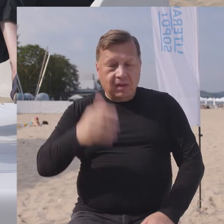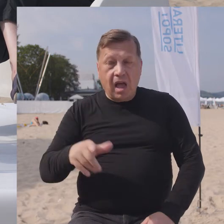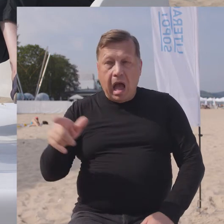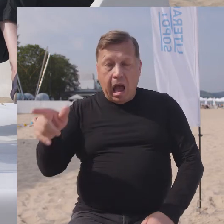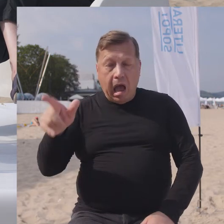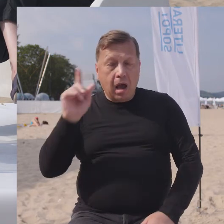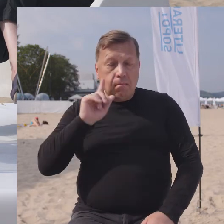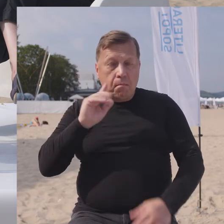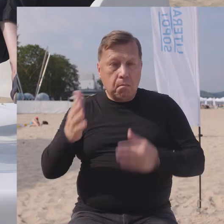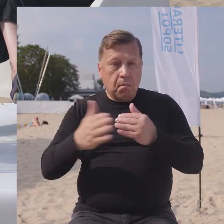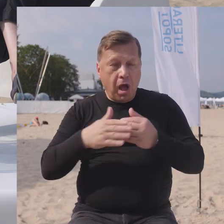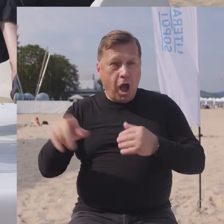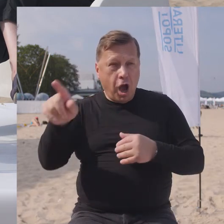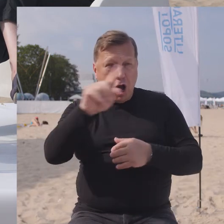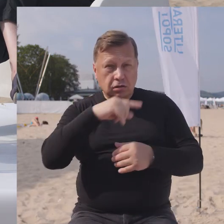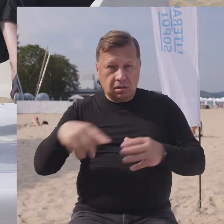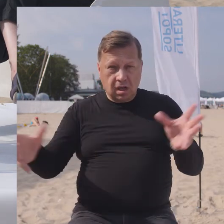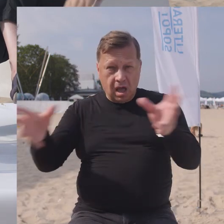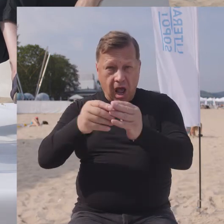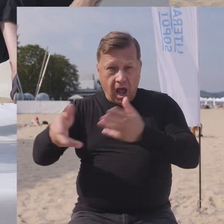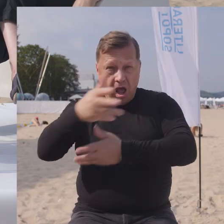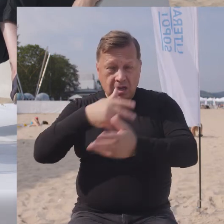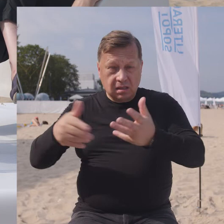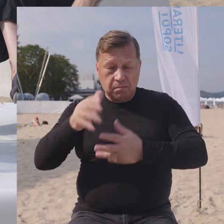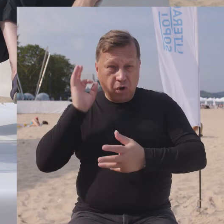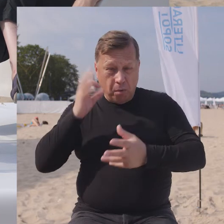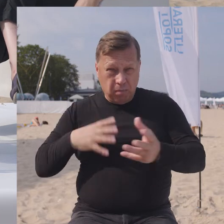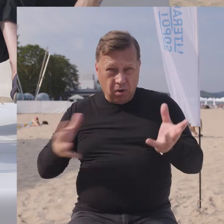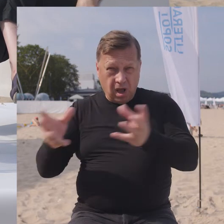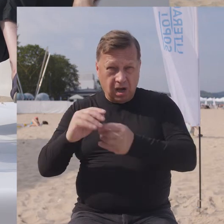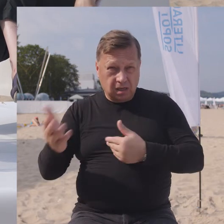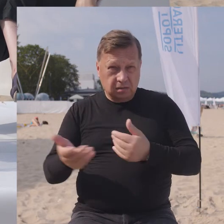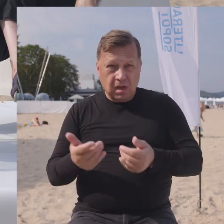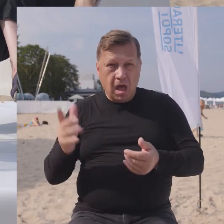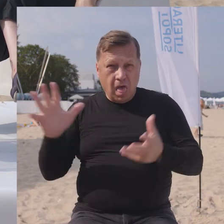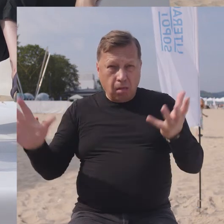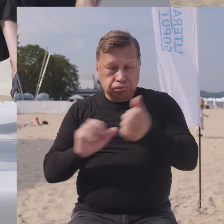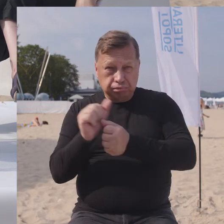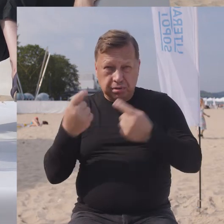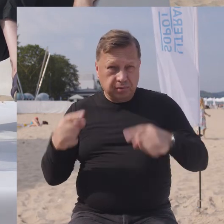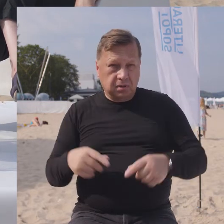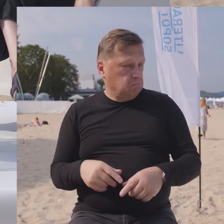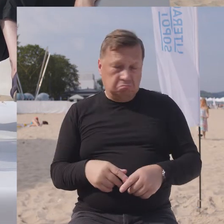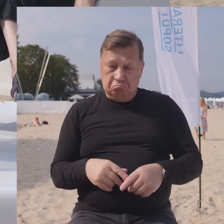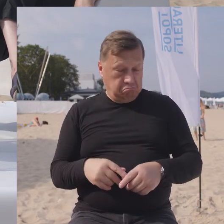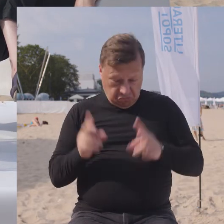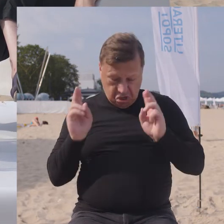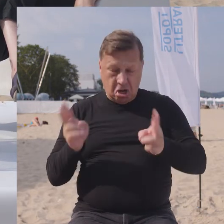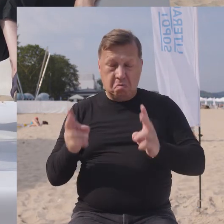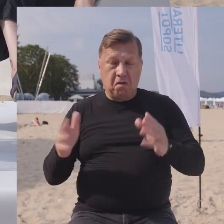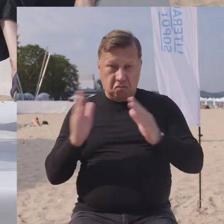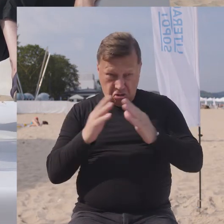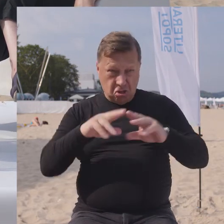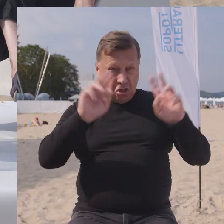mężowie żyli ze sobą w równoległym związku przez długi czas i nawet się nie pozabijali wszyscy. Tak, wszyscy wylądowali w bardzo przytulnym